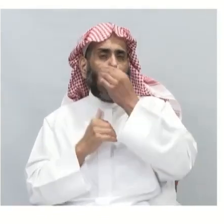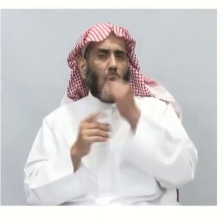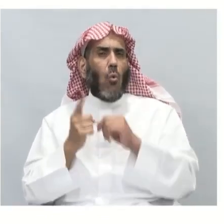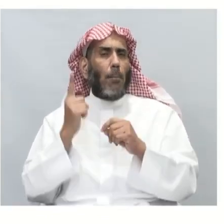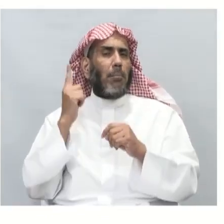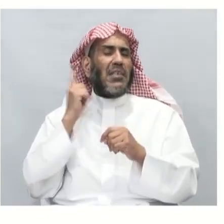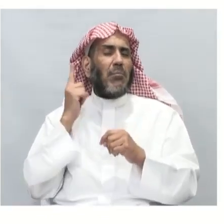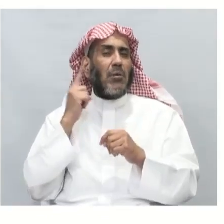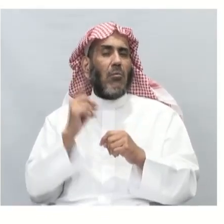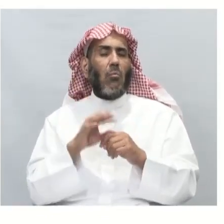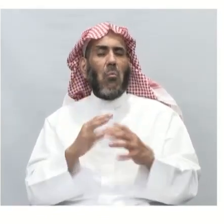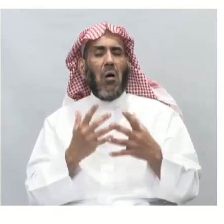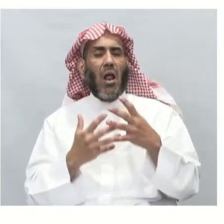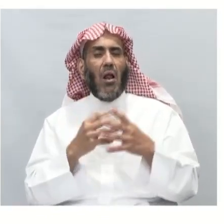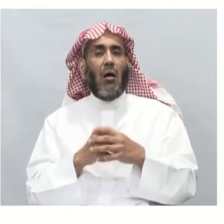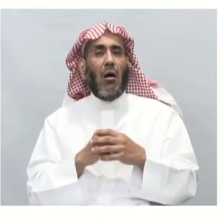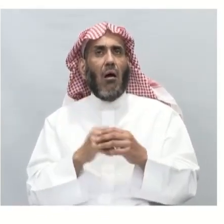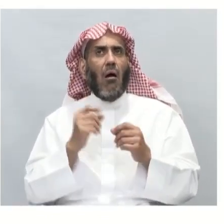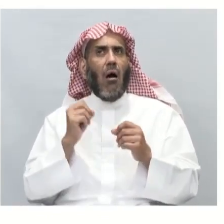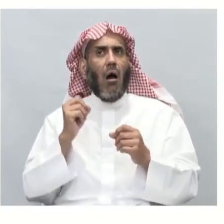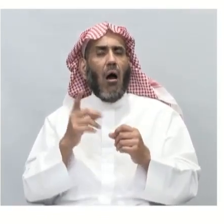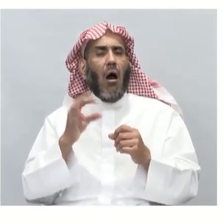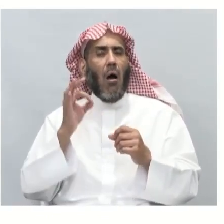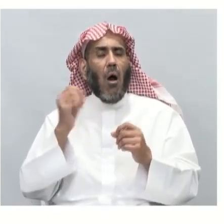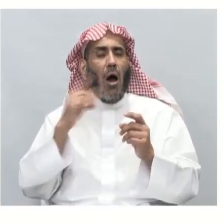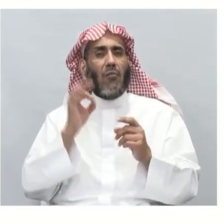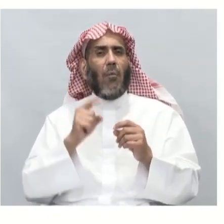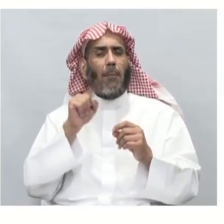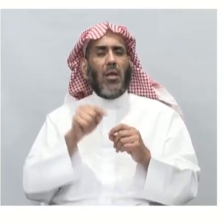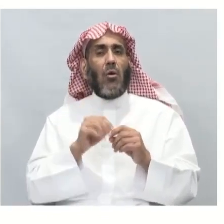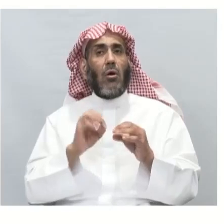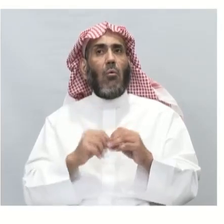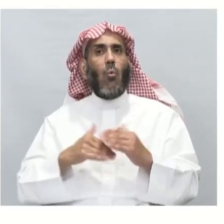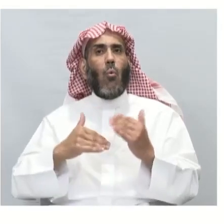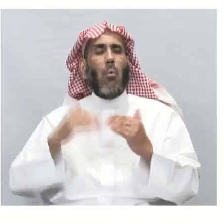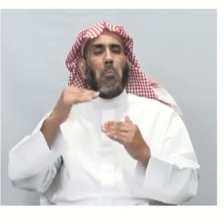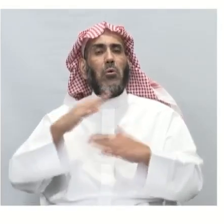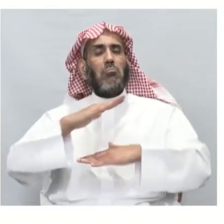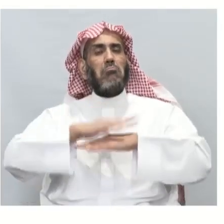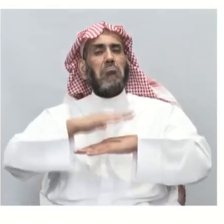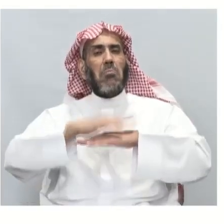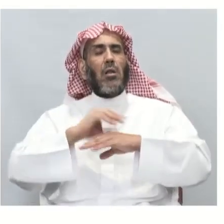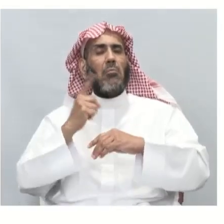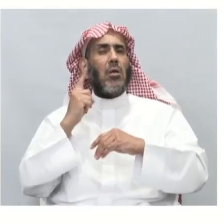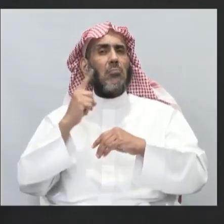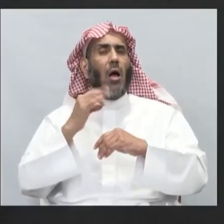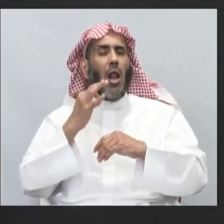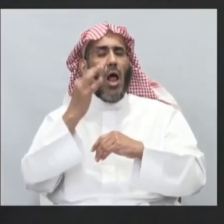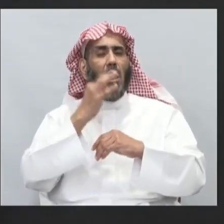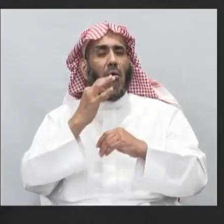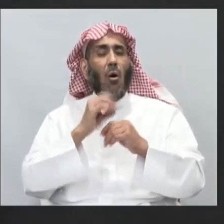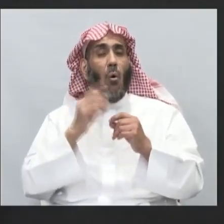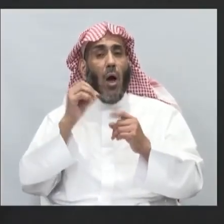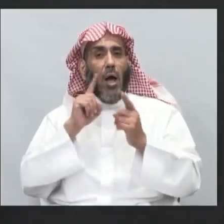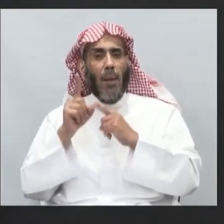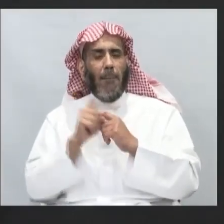وبسمعه ولعله ادرى به وهذا قمه الذوق والادب عندما يسمع الانسان الحديث وهو